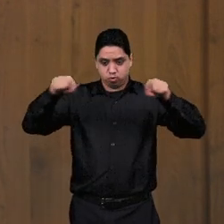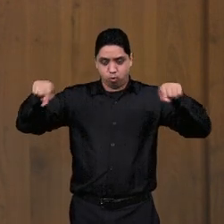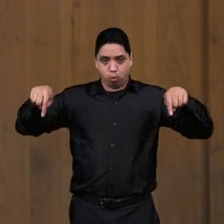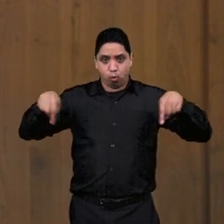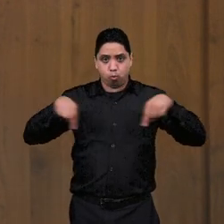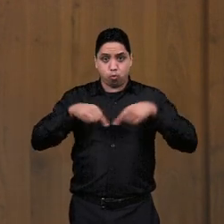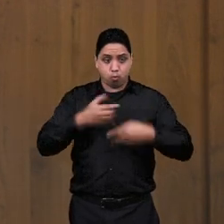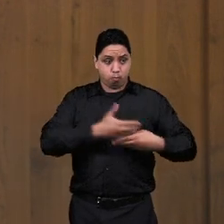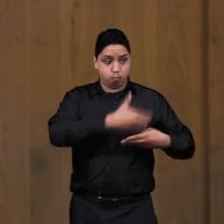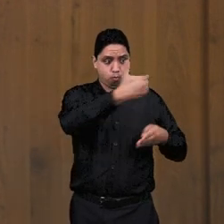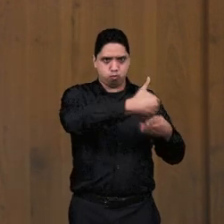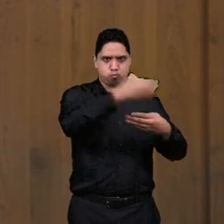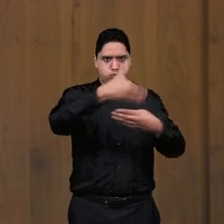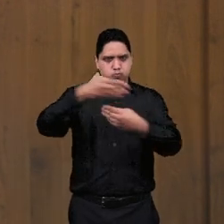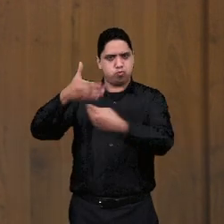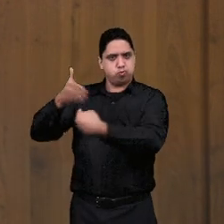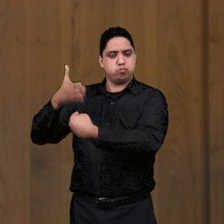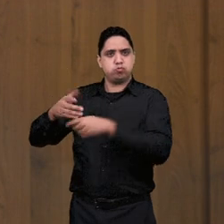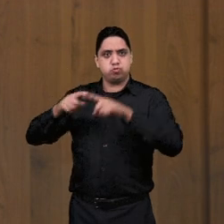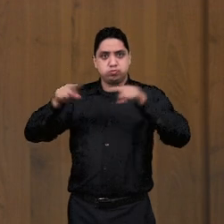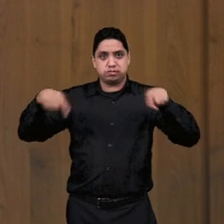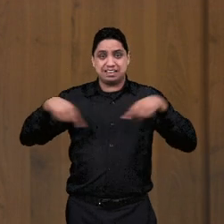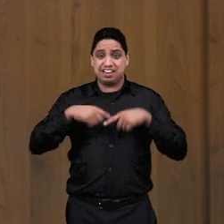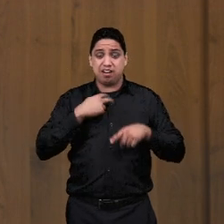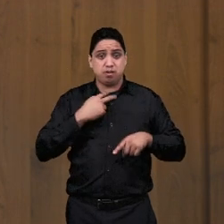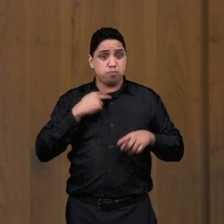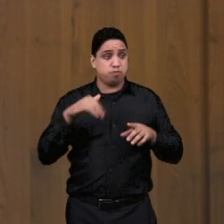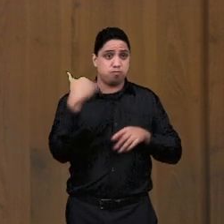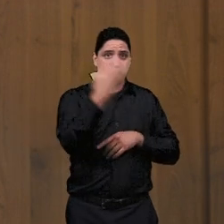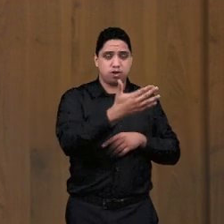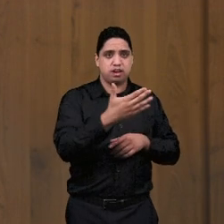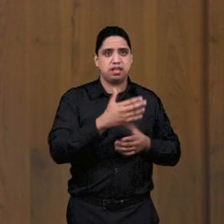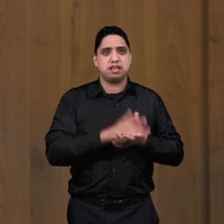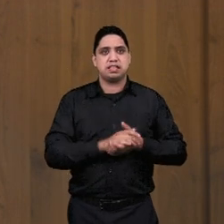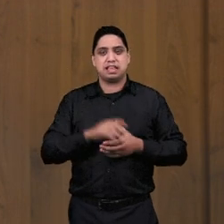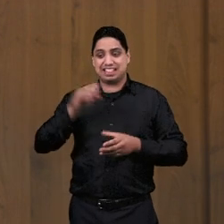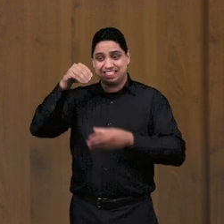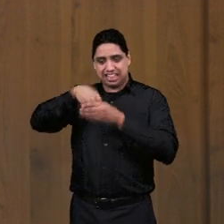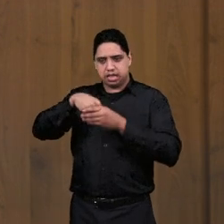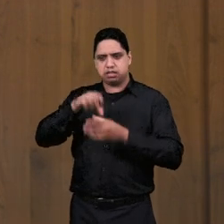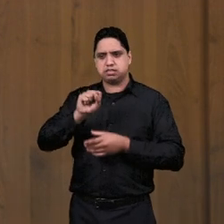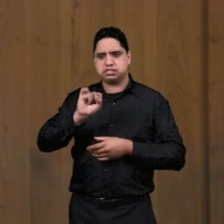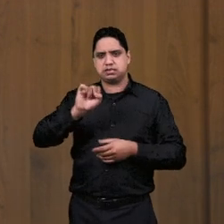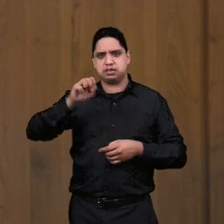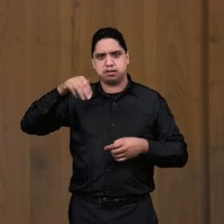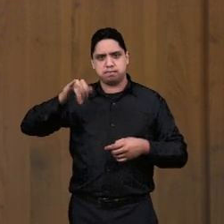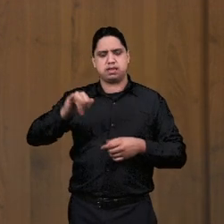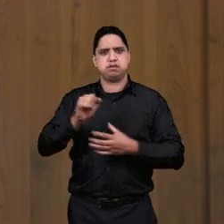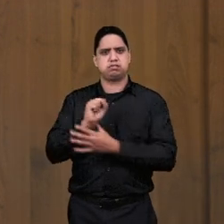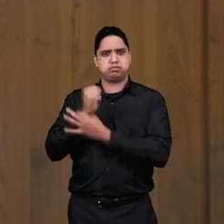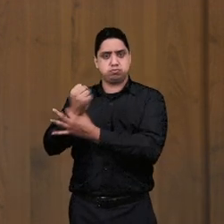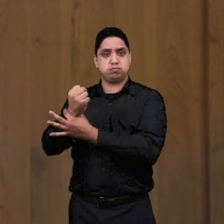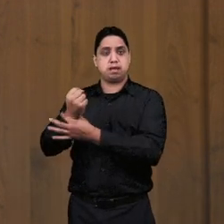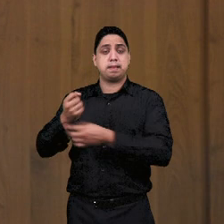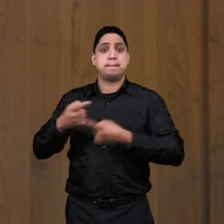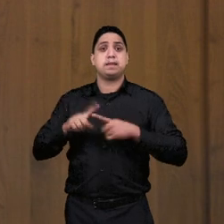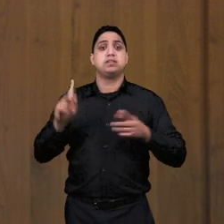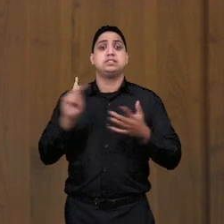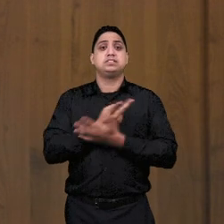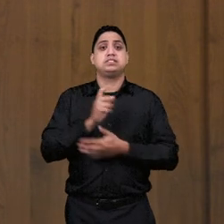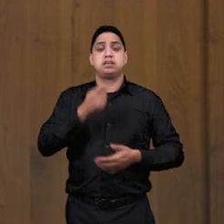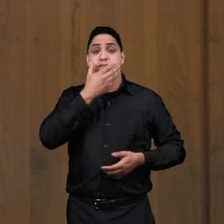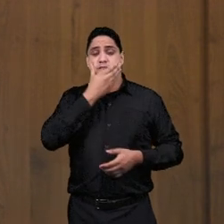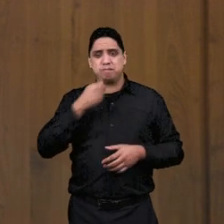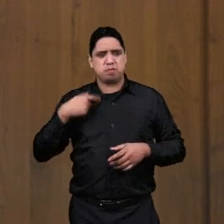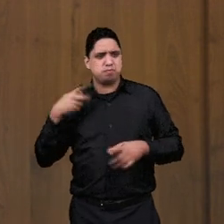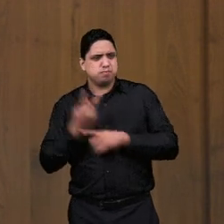ville. Ici, Siméi, il serait en sécurité. Mais qu'est-ce que Siméi a fait? Ses esclaves ont fouillé. On va voir